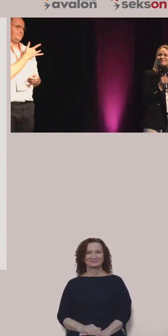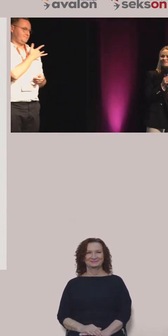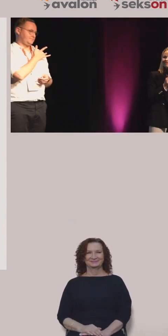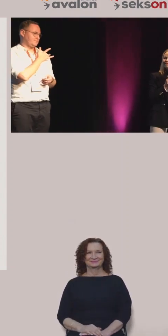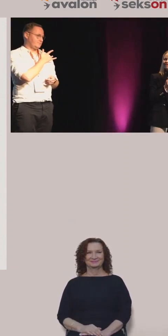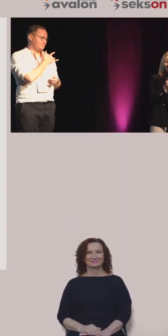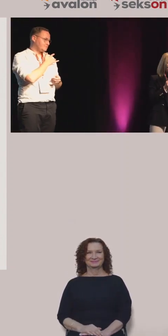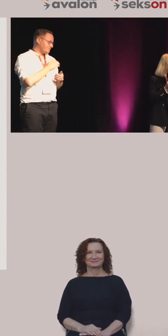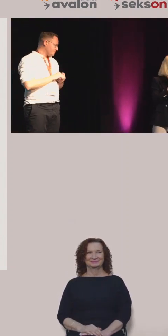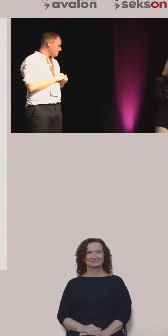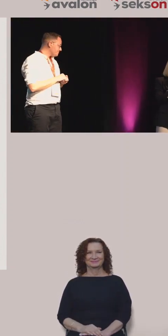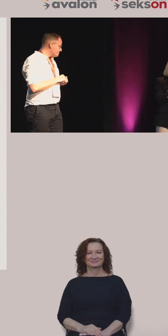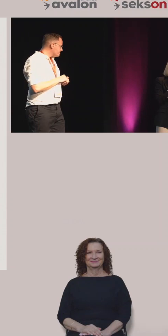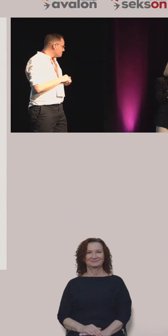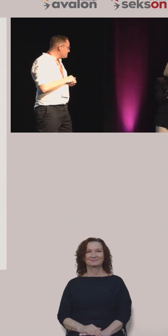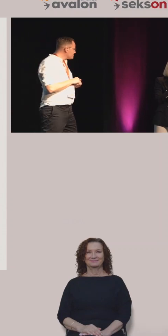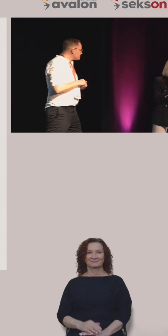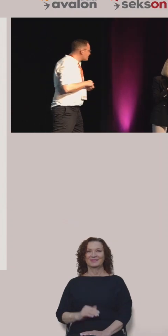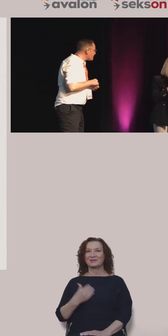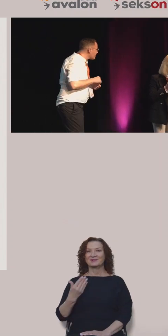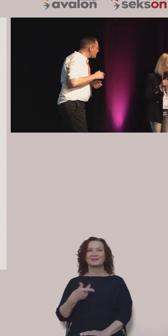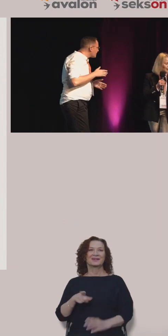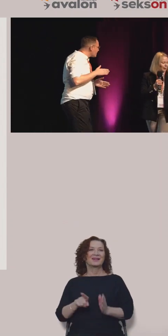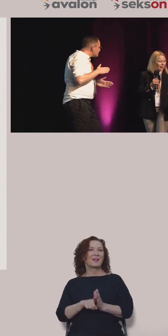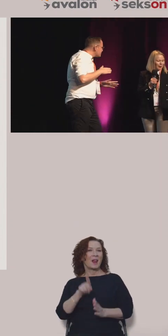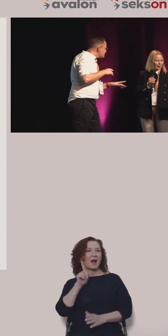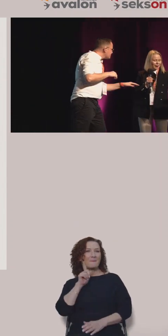To jest wersja dla panów, a to dla pani.